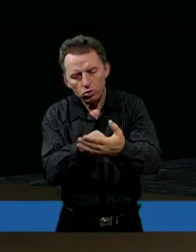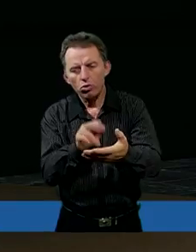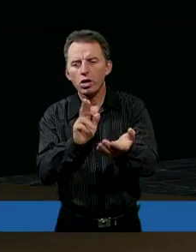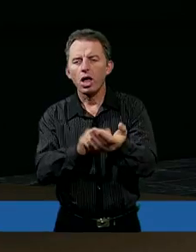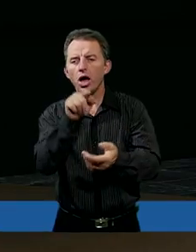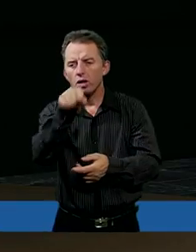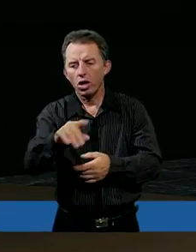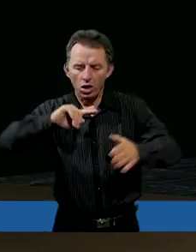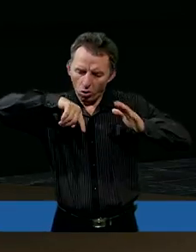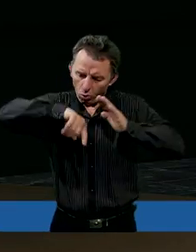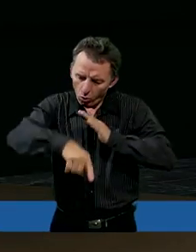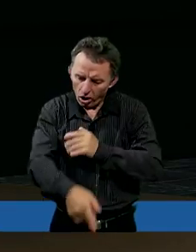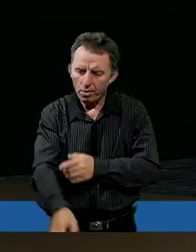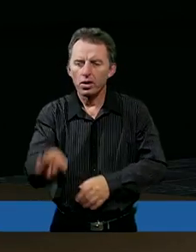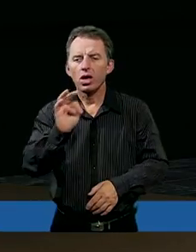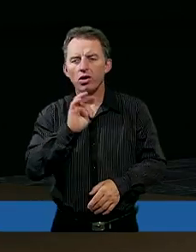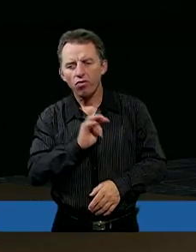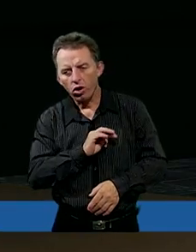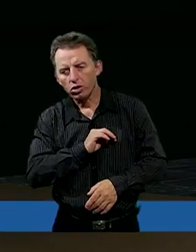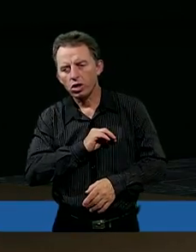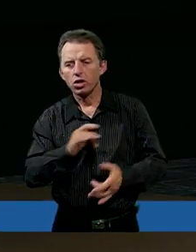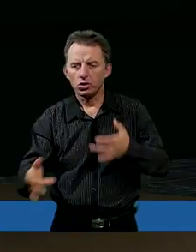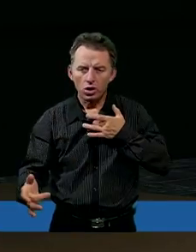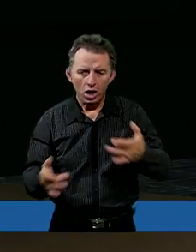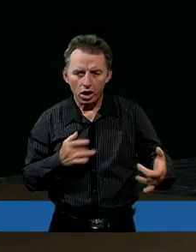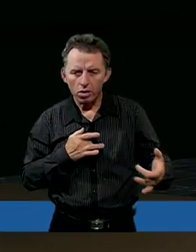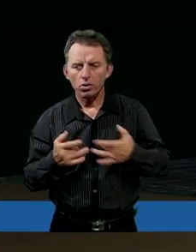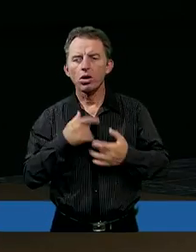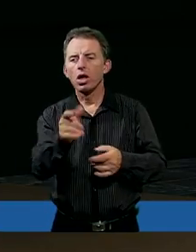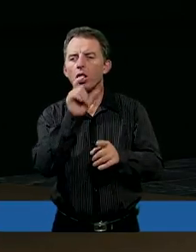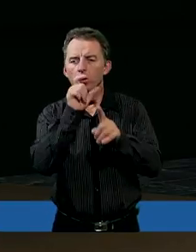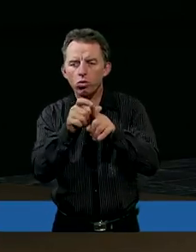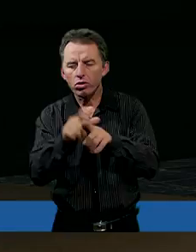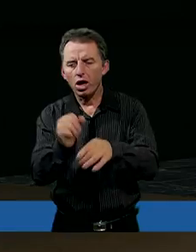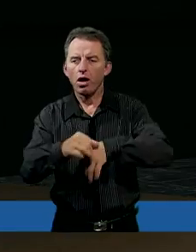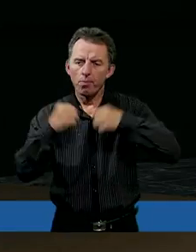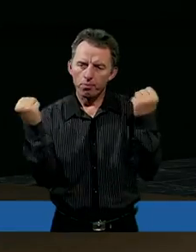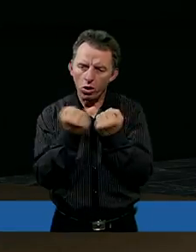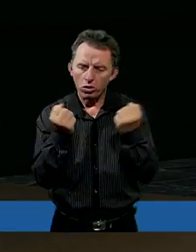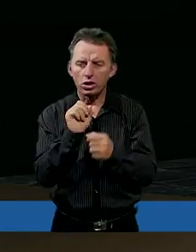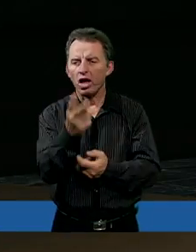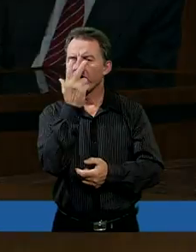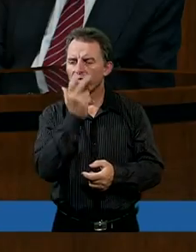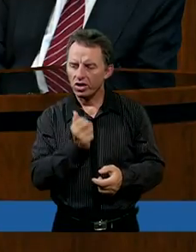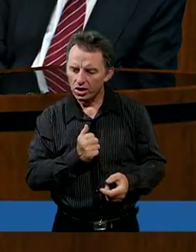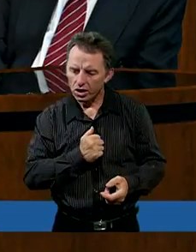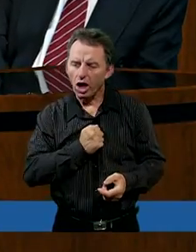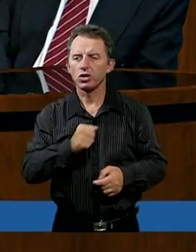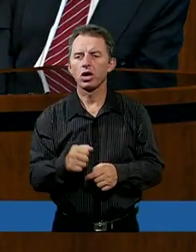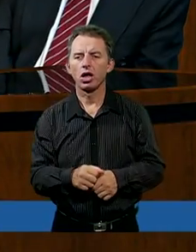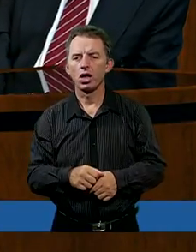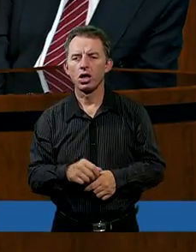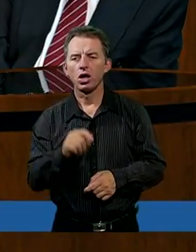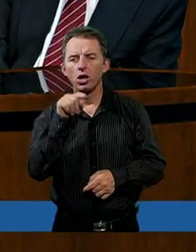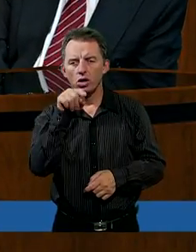że on z głębi swojej tej nicości, z tego cierpienia to mówi. Te słowa są tak mocne, tak wyraziste. A